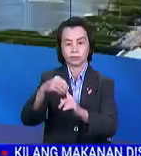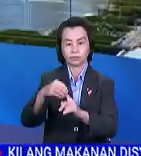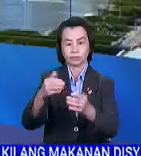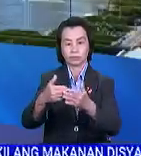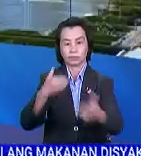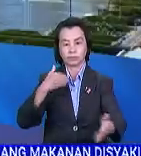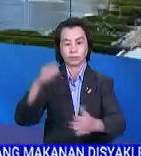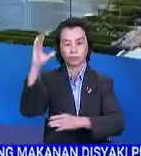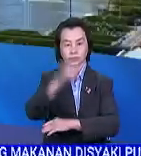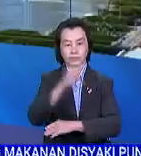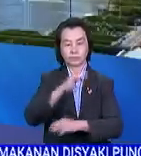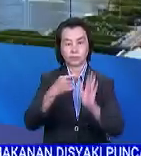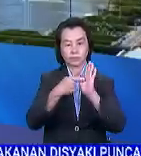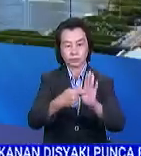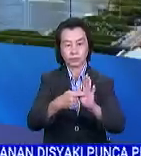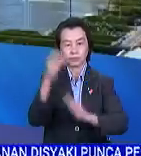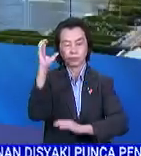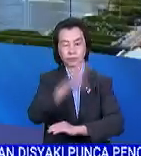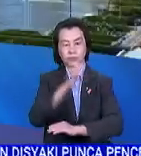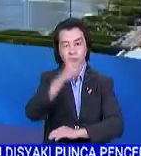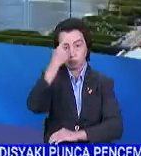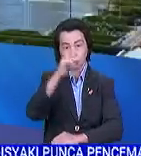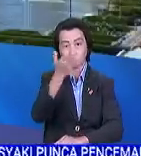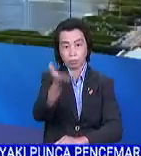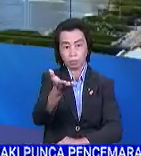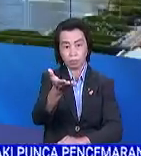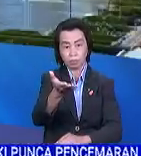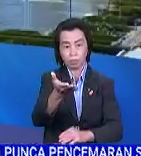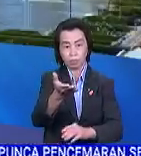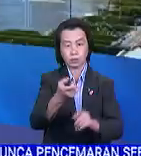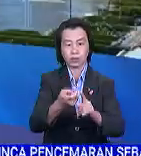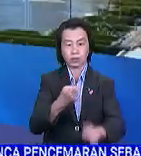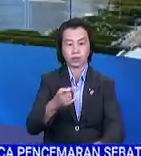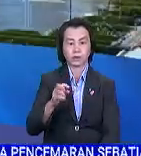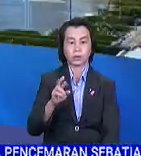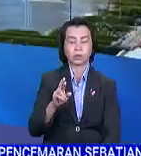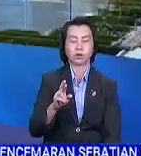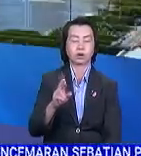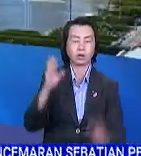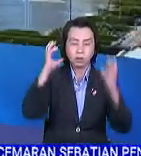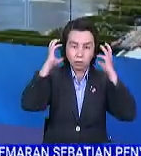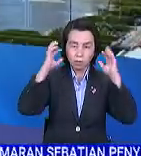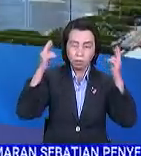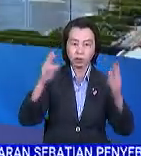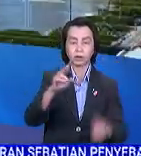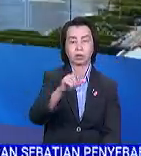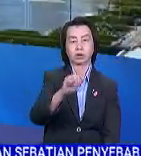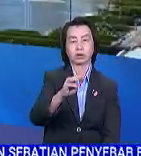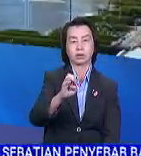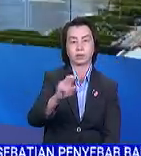pra Chrismas showcase Christmas for you terbitan radio Limbang FM kini mencapai